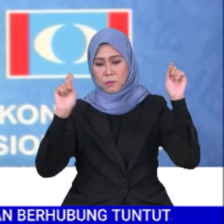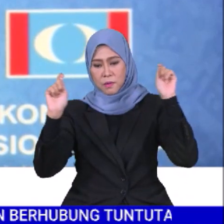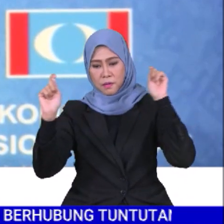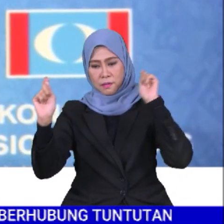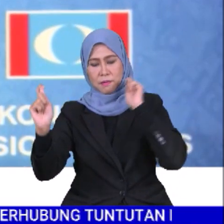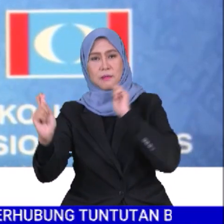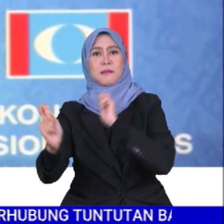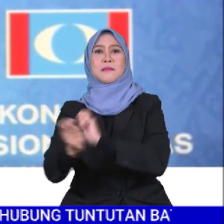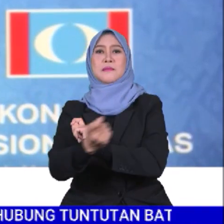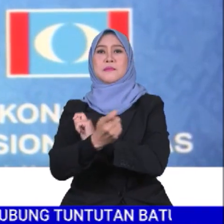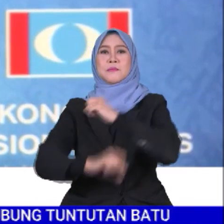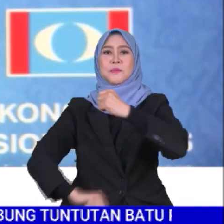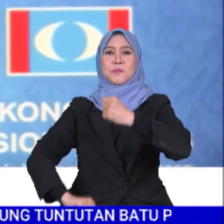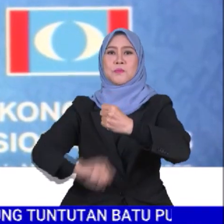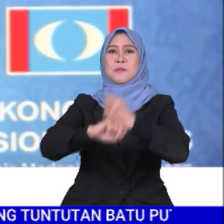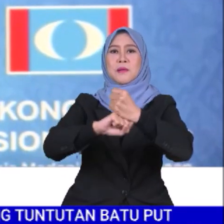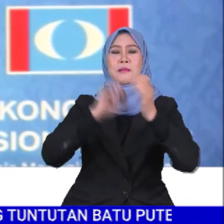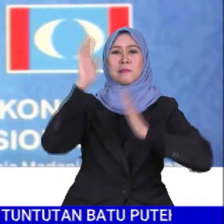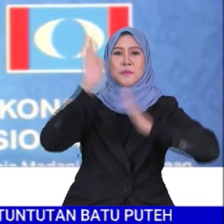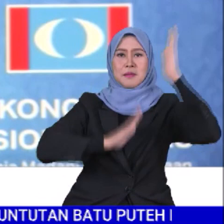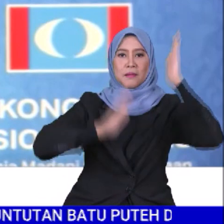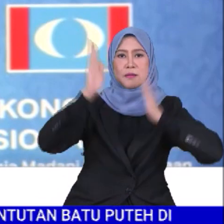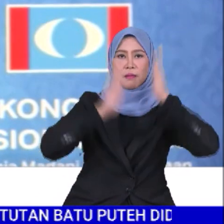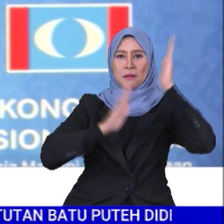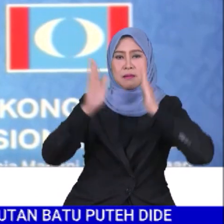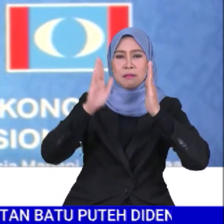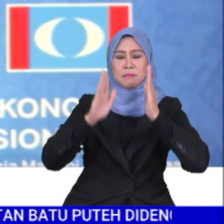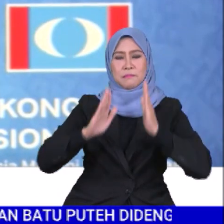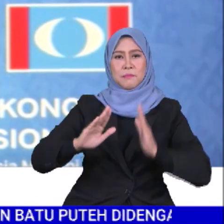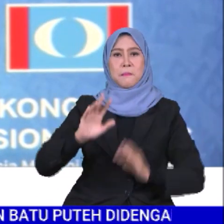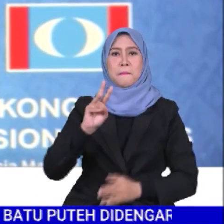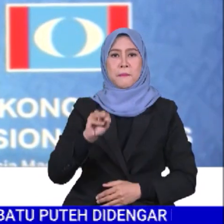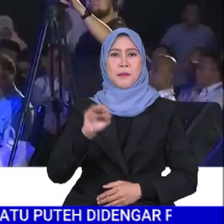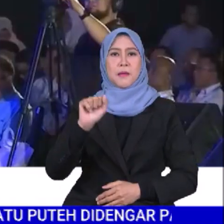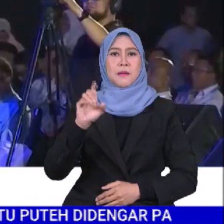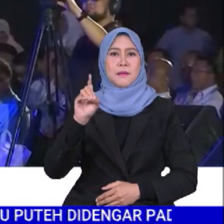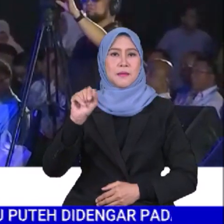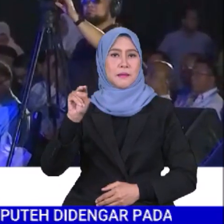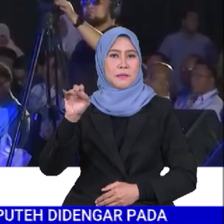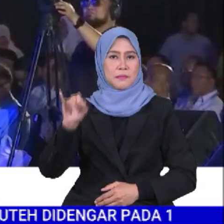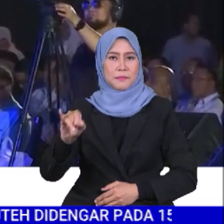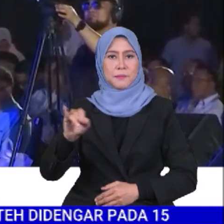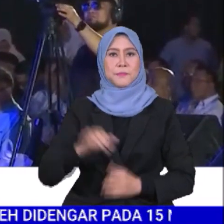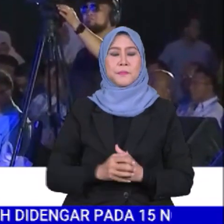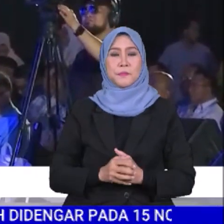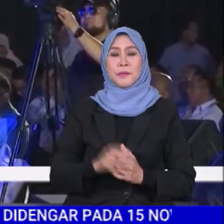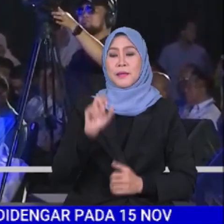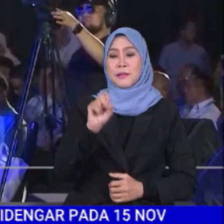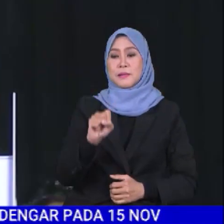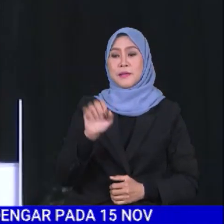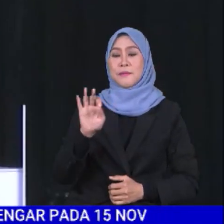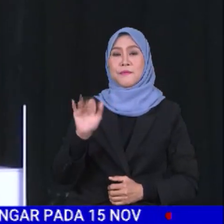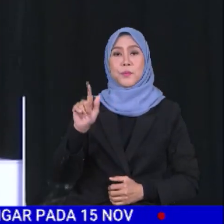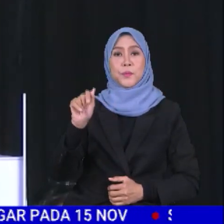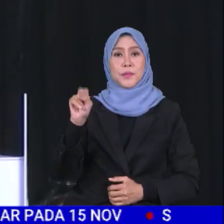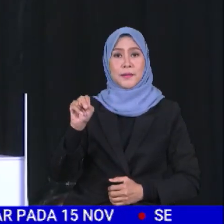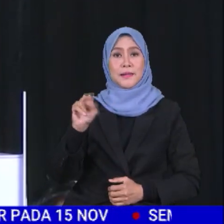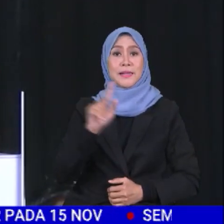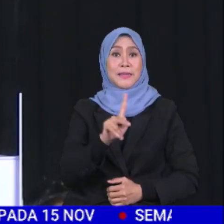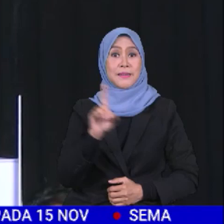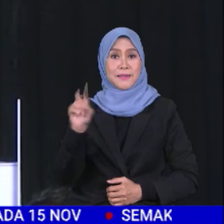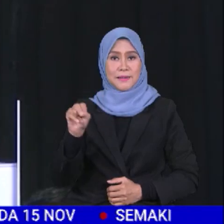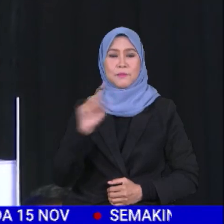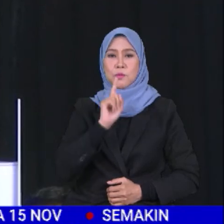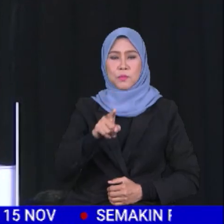yang menyumbang kepada sebuah Malaysia madani yang kita impikan. Datuk Seri Saifuddin yang juga Menteri Dalam Negeri turut